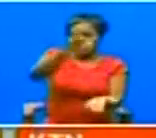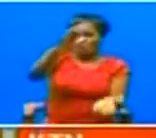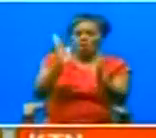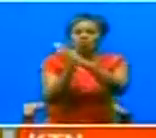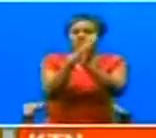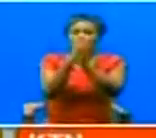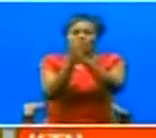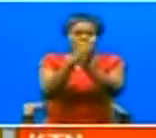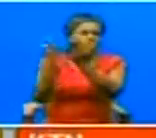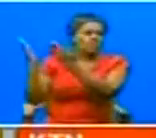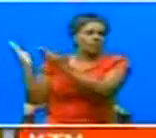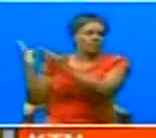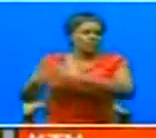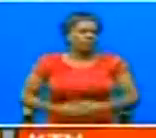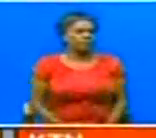taarifa hiyo.